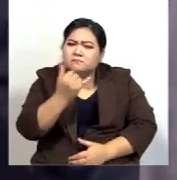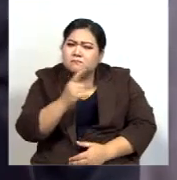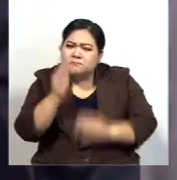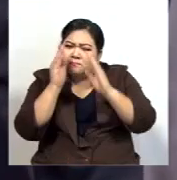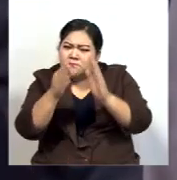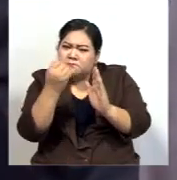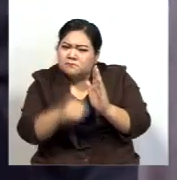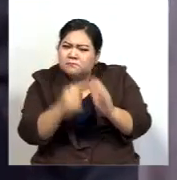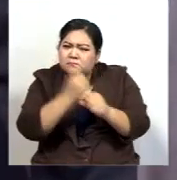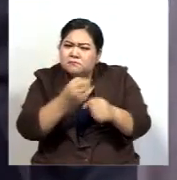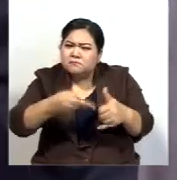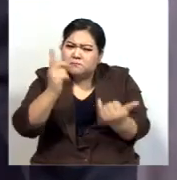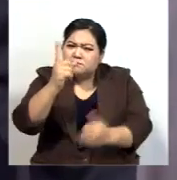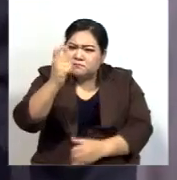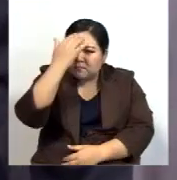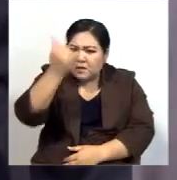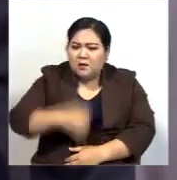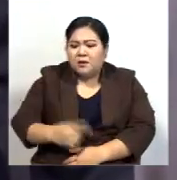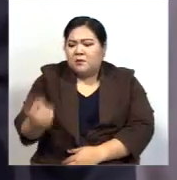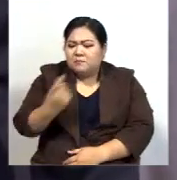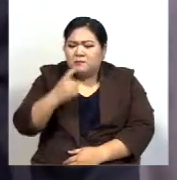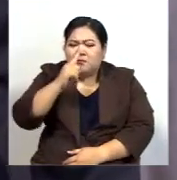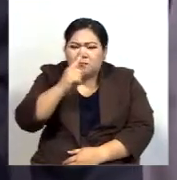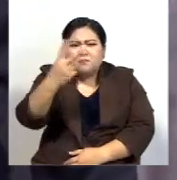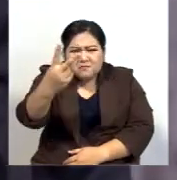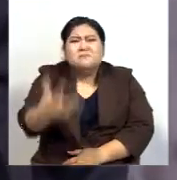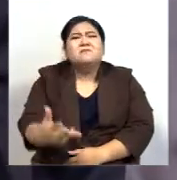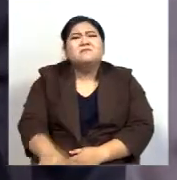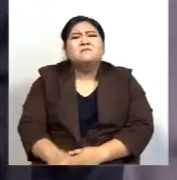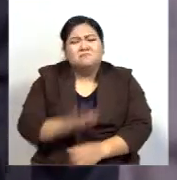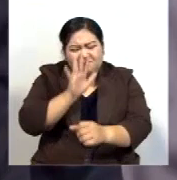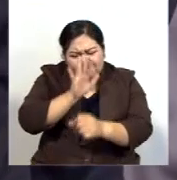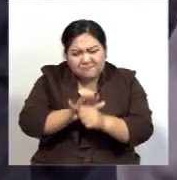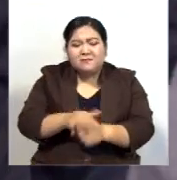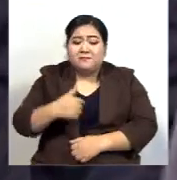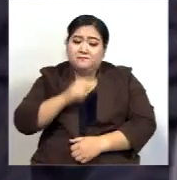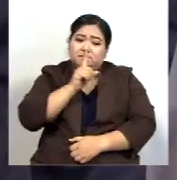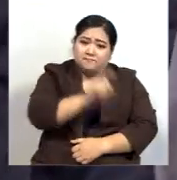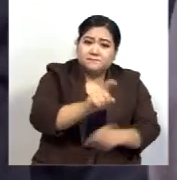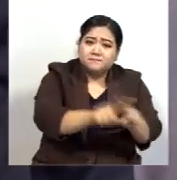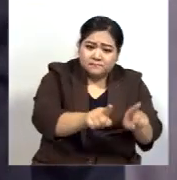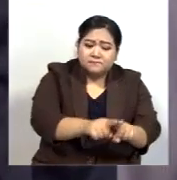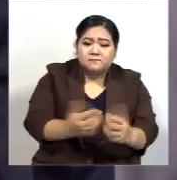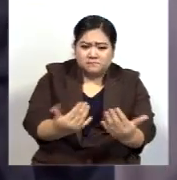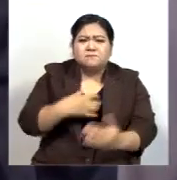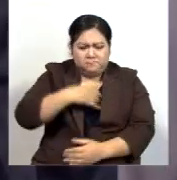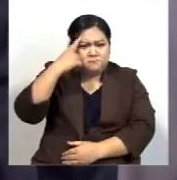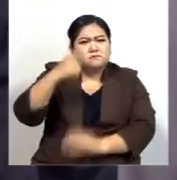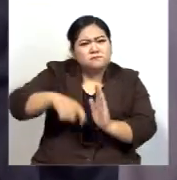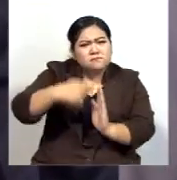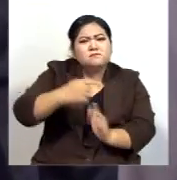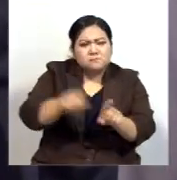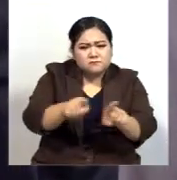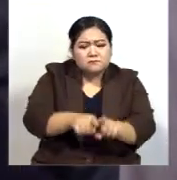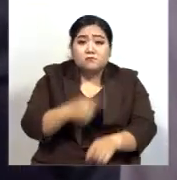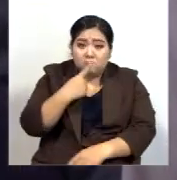ที่ประเด็นอะไ ร3คนแล้วนะครับที่ถามมูลเหตุจูงใจผมก็ถามเข้าเหมือนกันครับอยากทราบเหมือนกัน เข